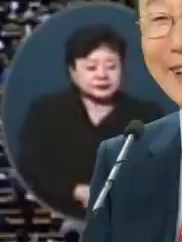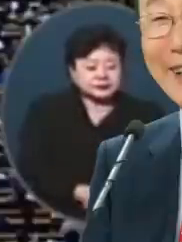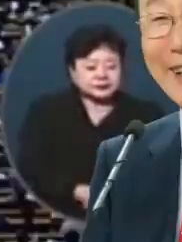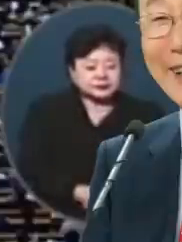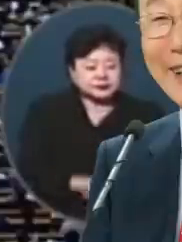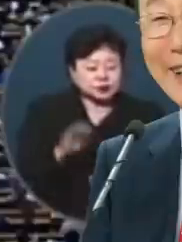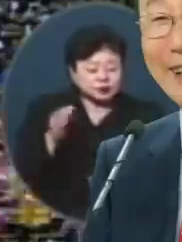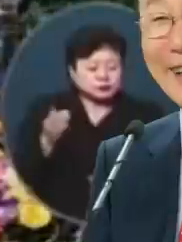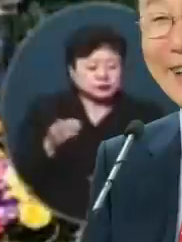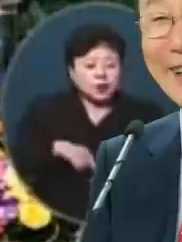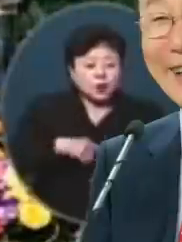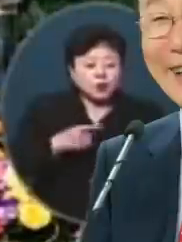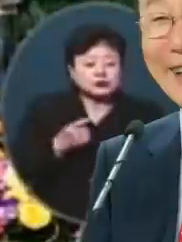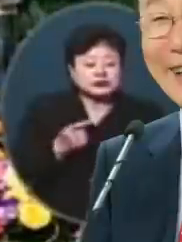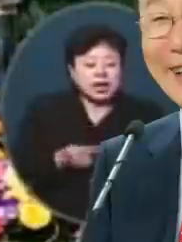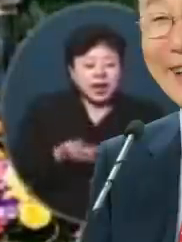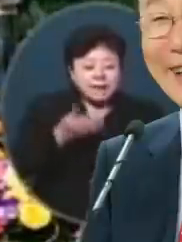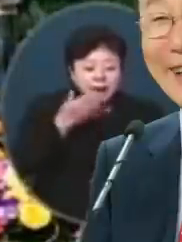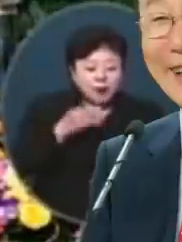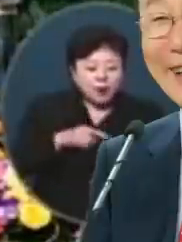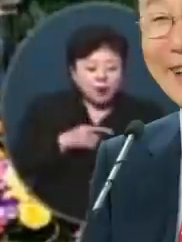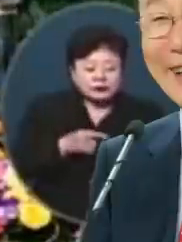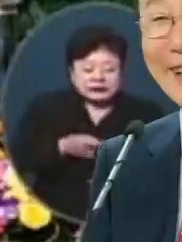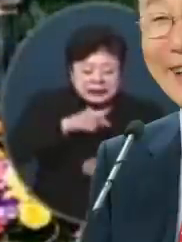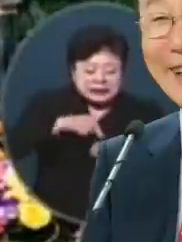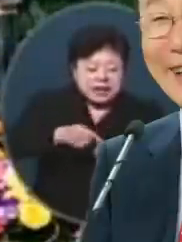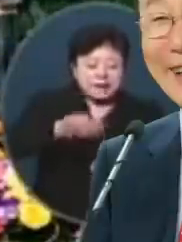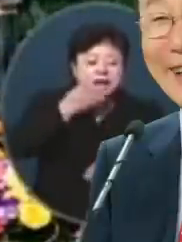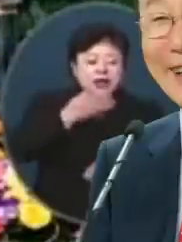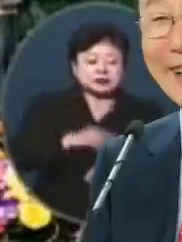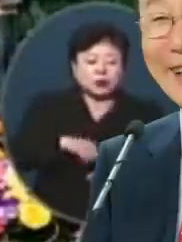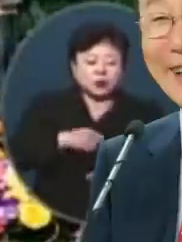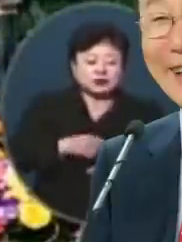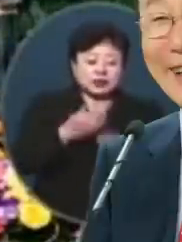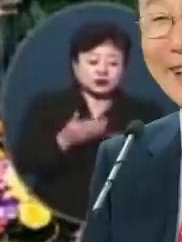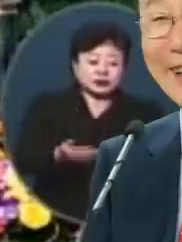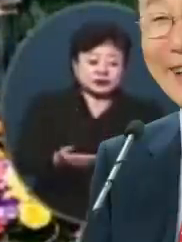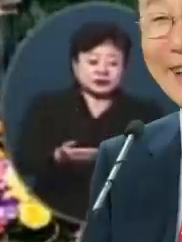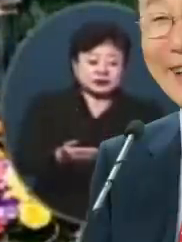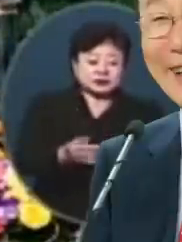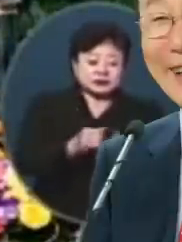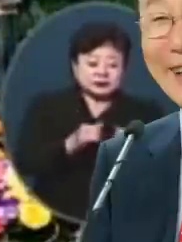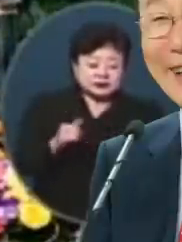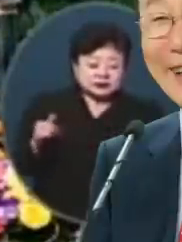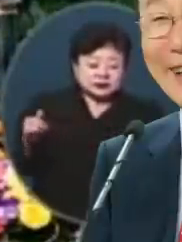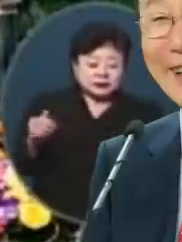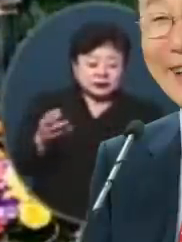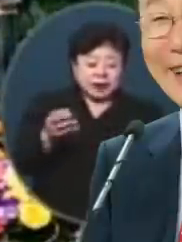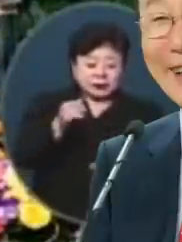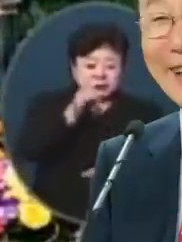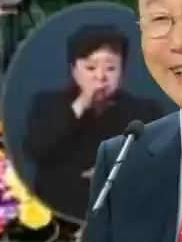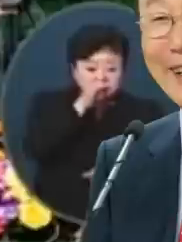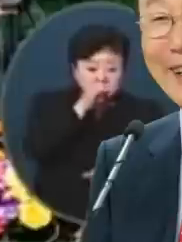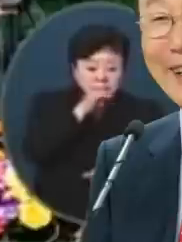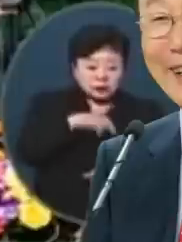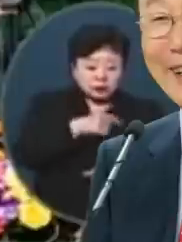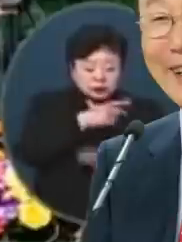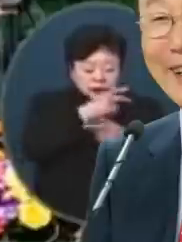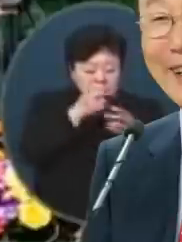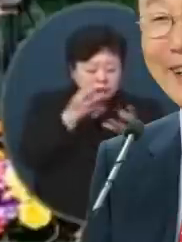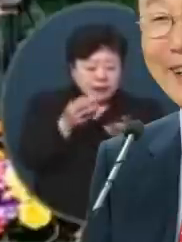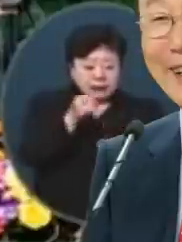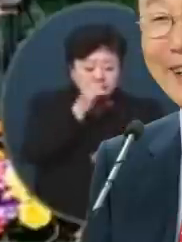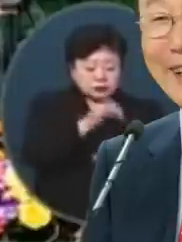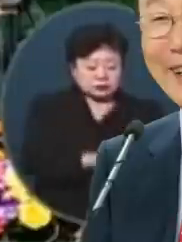요사이 혼자 밥 먹고 혼자 차 마시고 혼자 취미를 따르고 혼자 자고 혼자 사는 사람